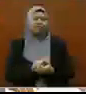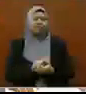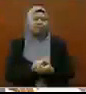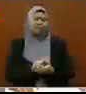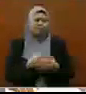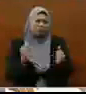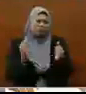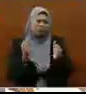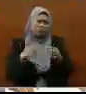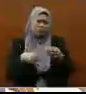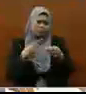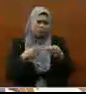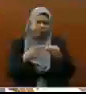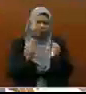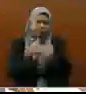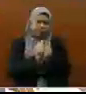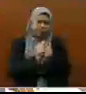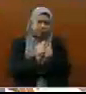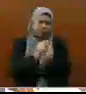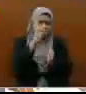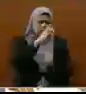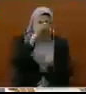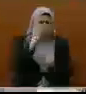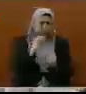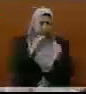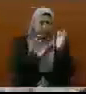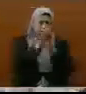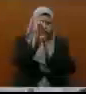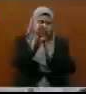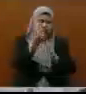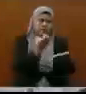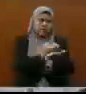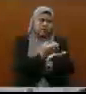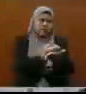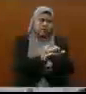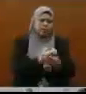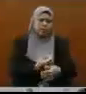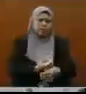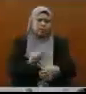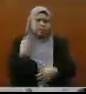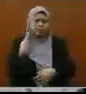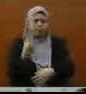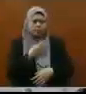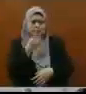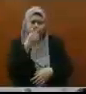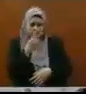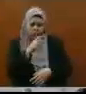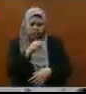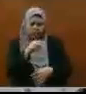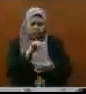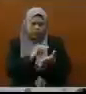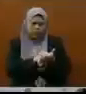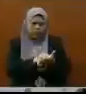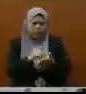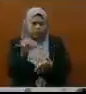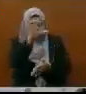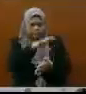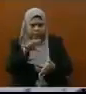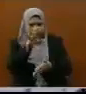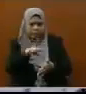peratusan pertumbuhan ekonomi. Kita melihat yang tu secara menyeluruh di